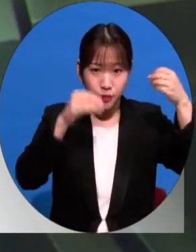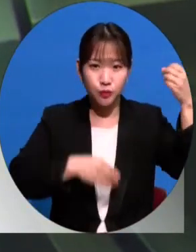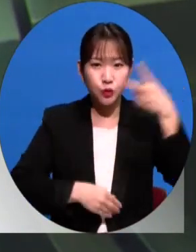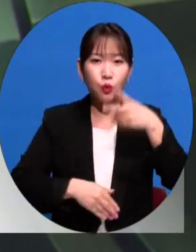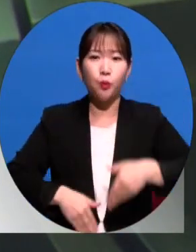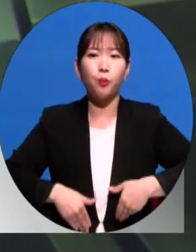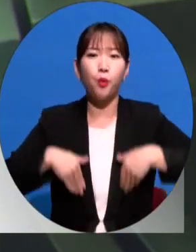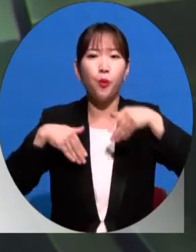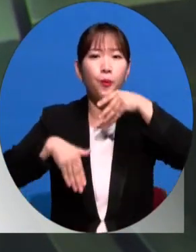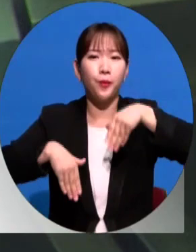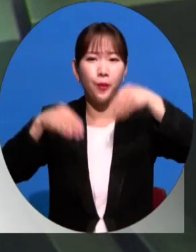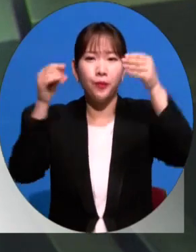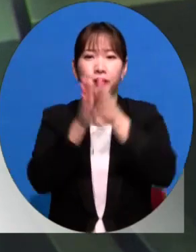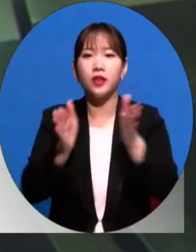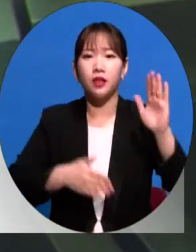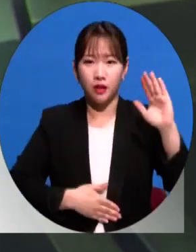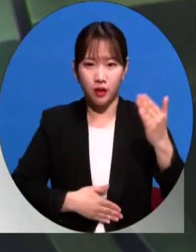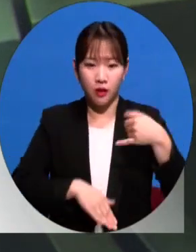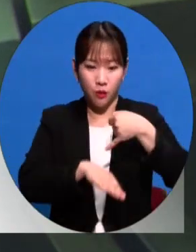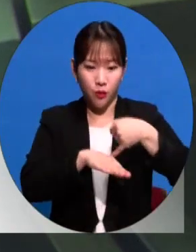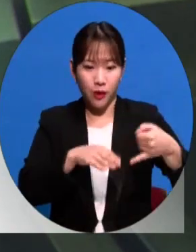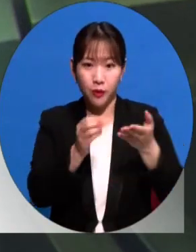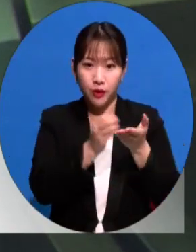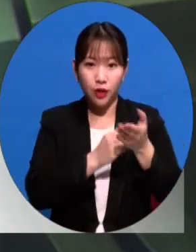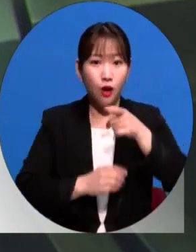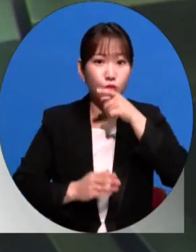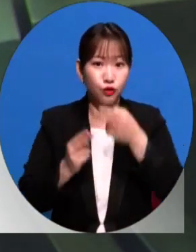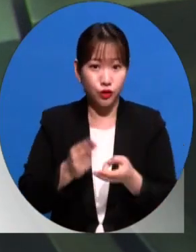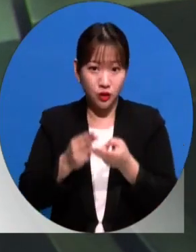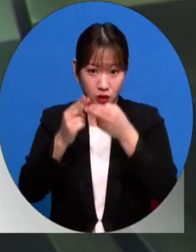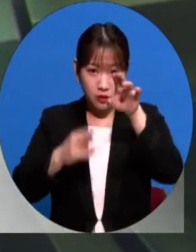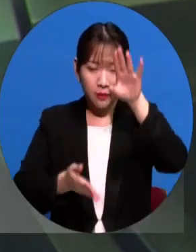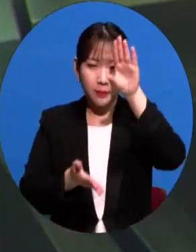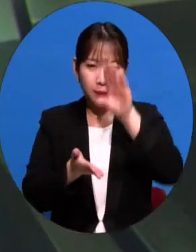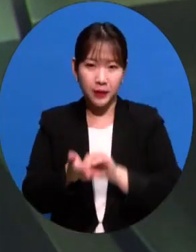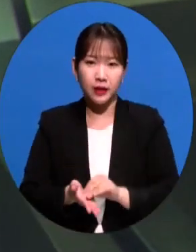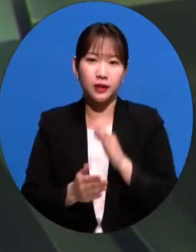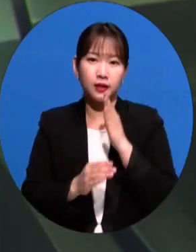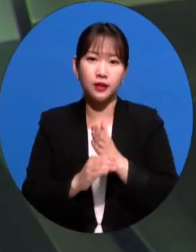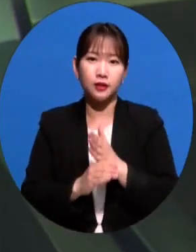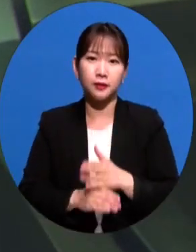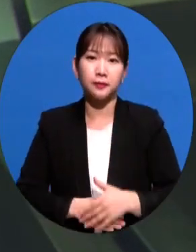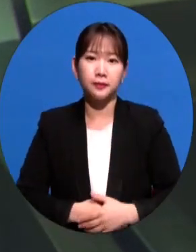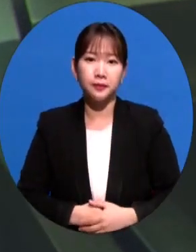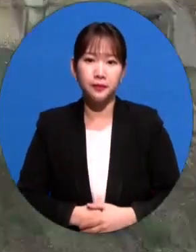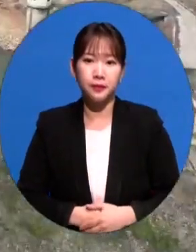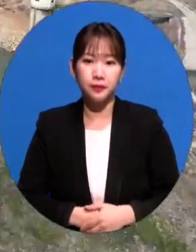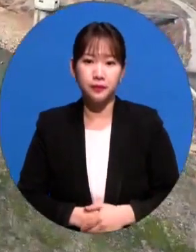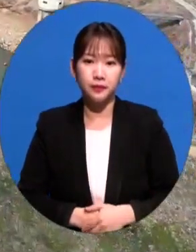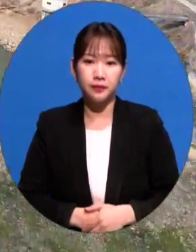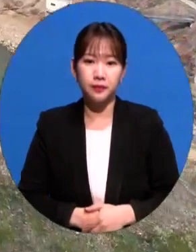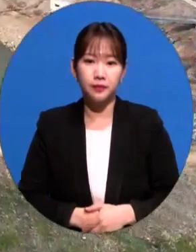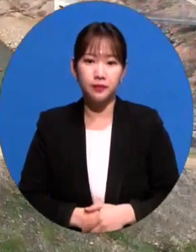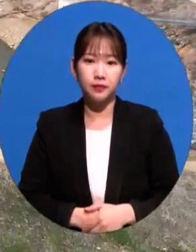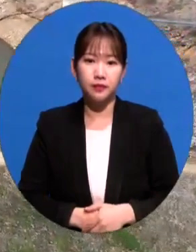가뭄의 본격화하면서 완도 섬 저수지가 마르고 있습니다 신광아 기자입니다